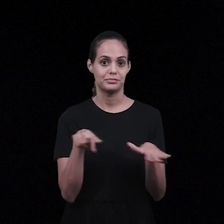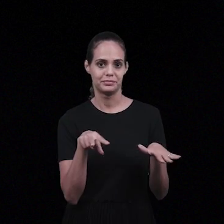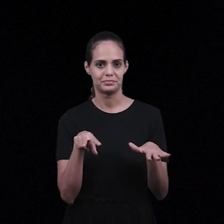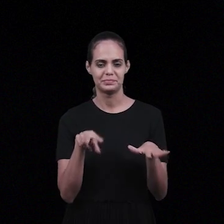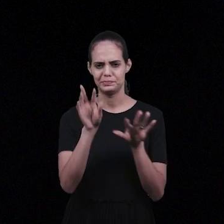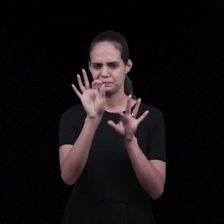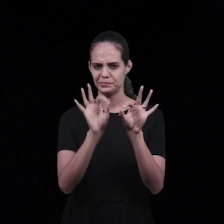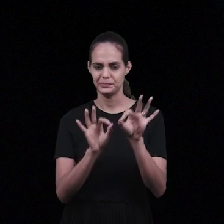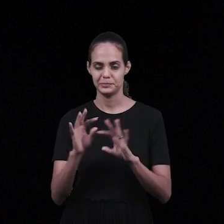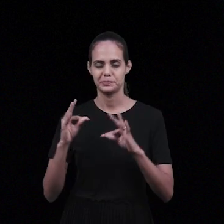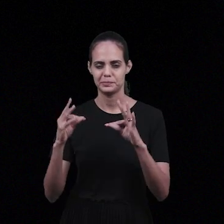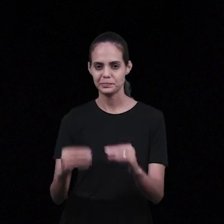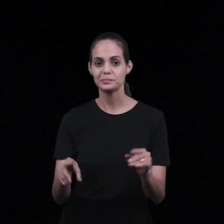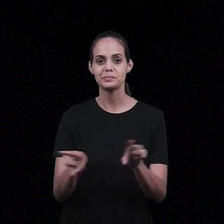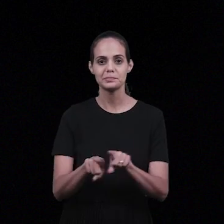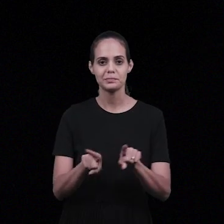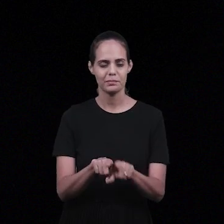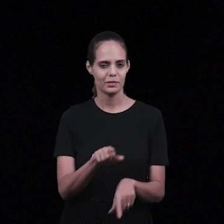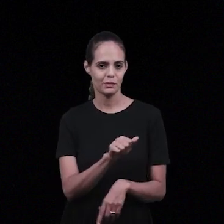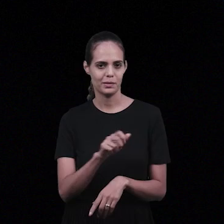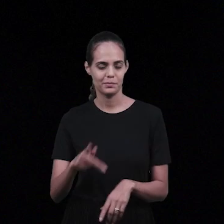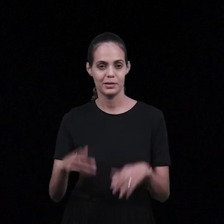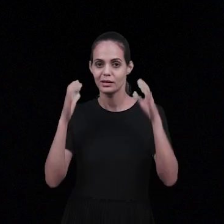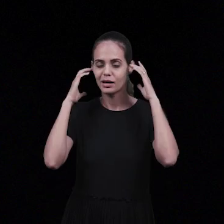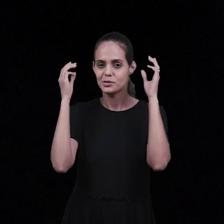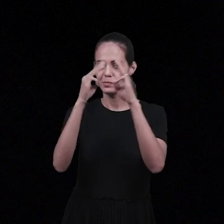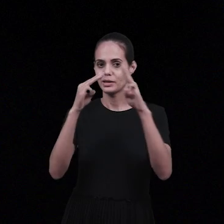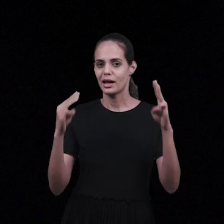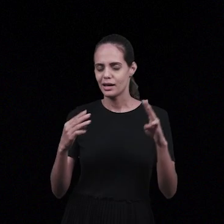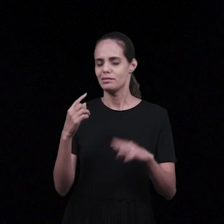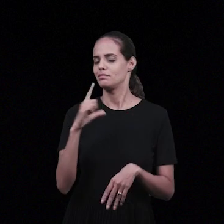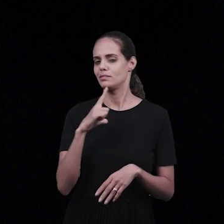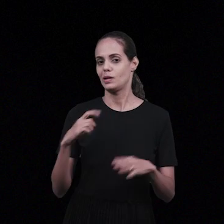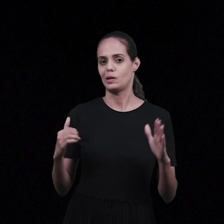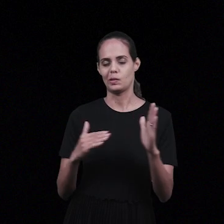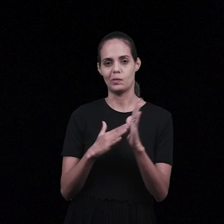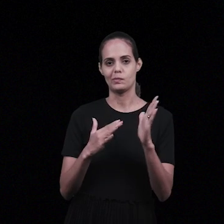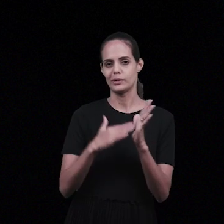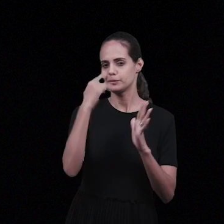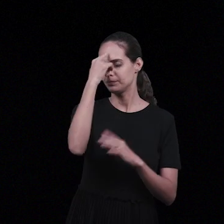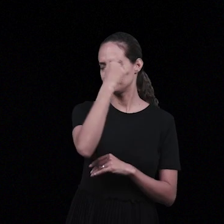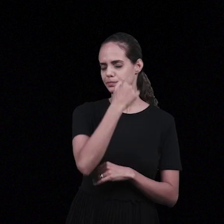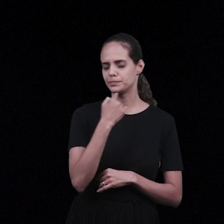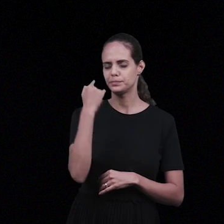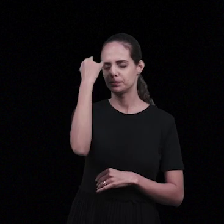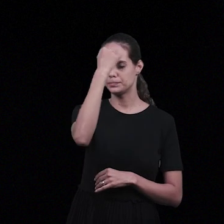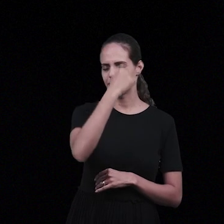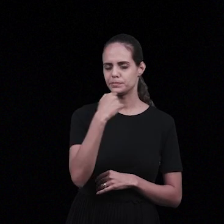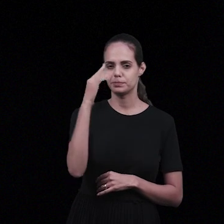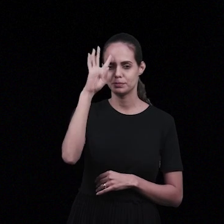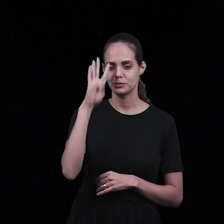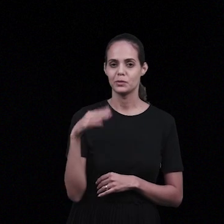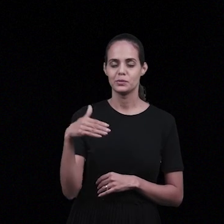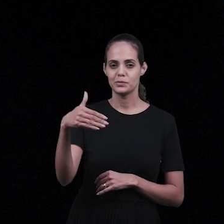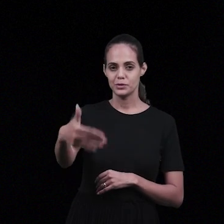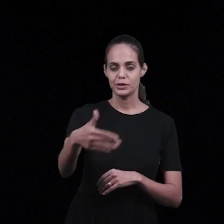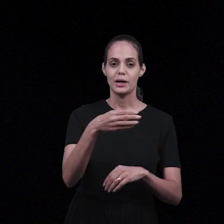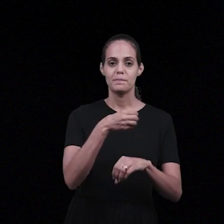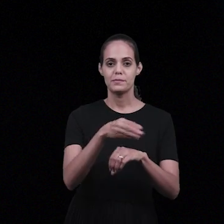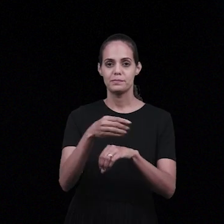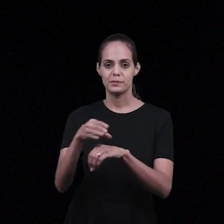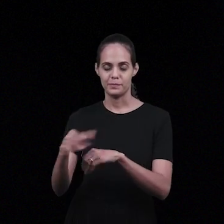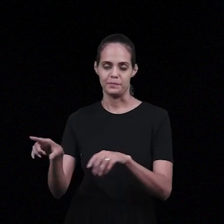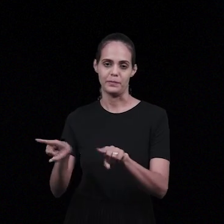voir notre agenda hebdomadaire. Et dans la Radio Manaïm, vous pouvez entendre de l'ange 24 heures par jour et vous pouvez assister et partager des